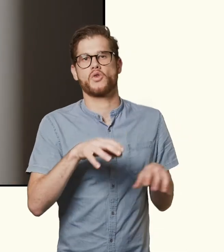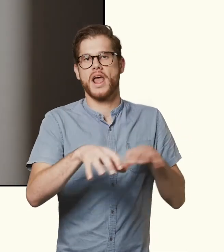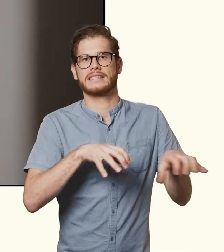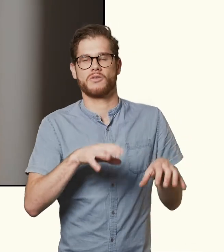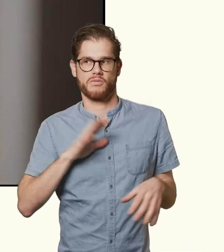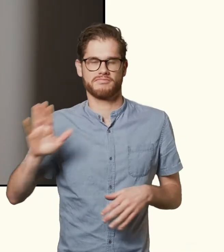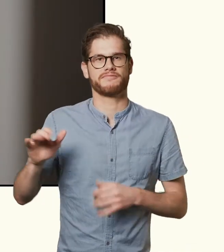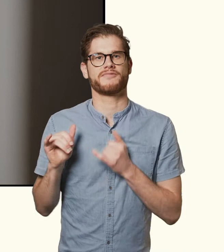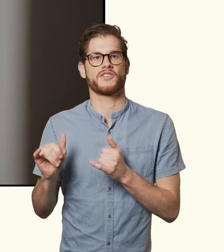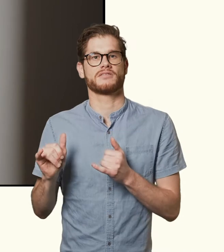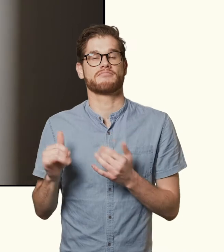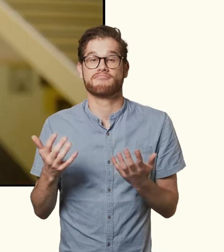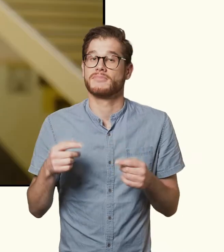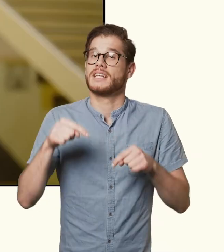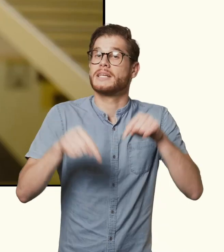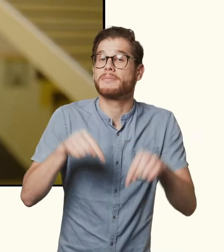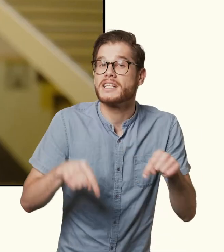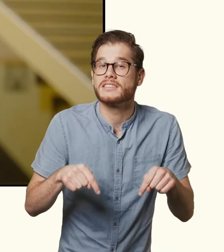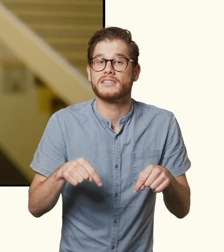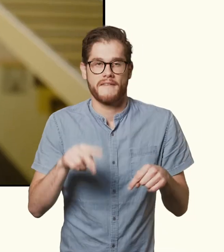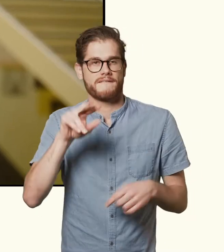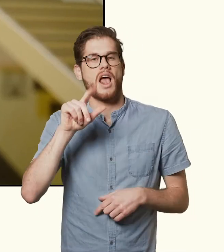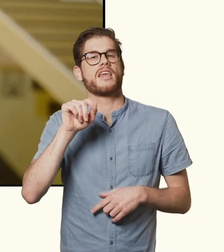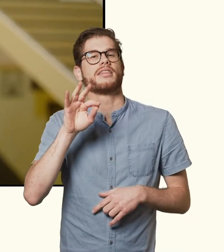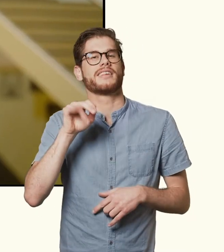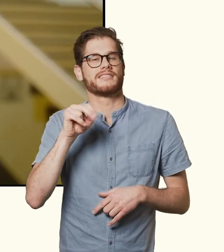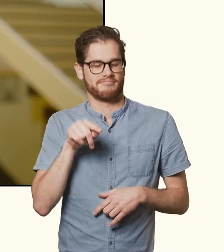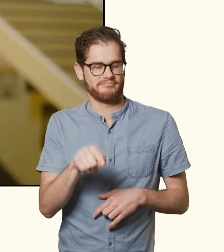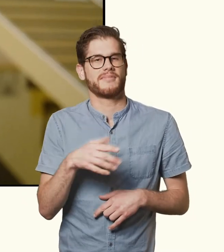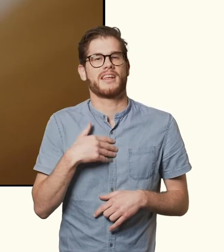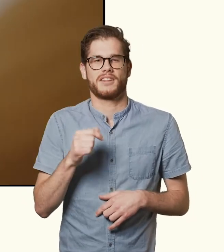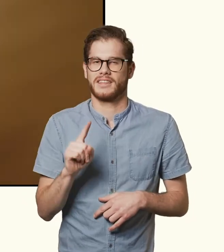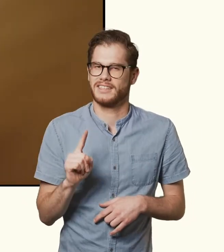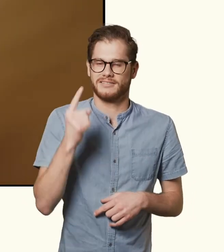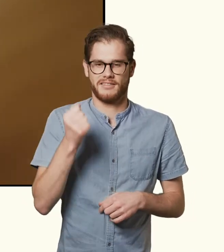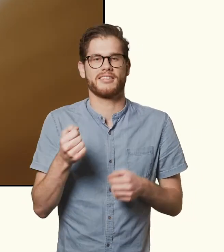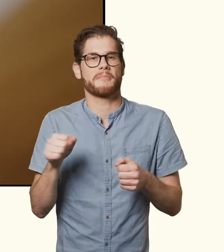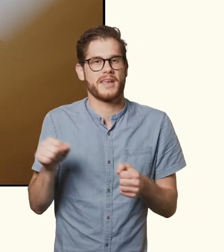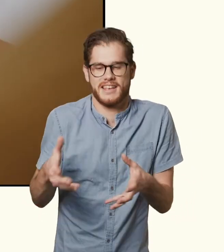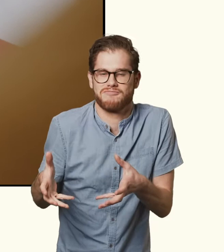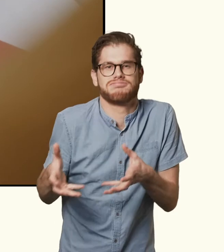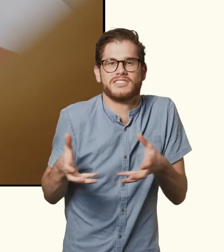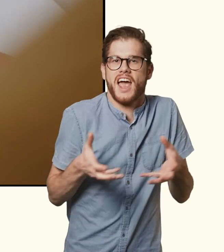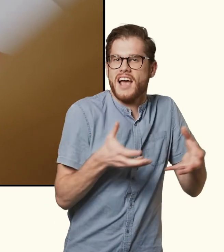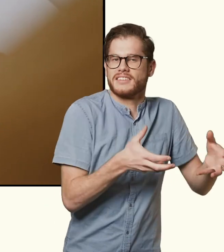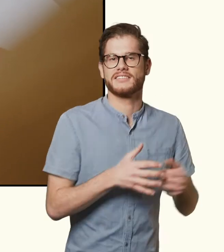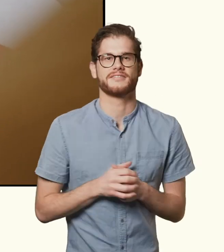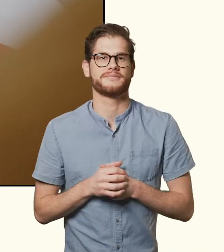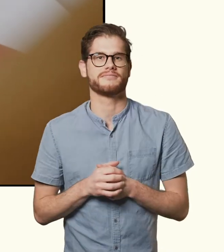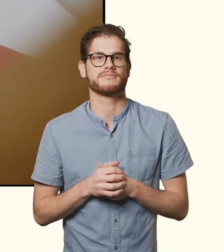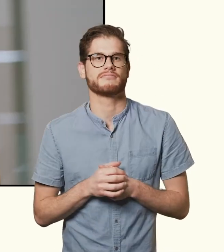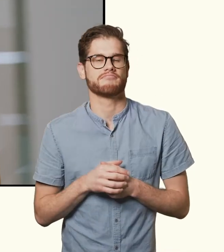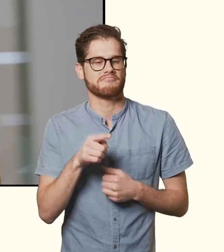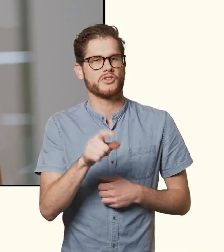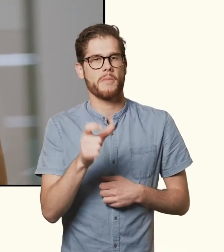dus een typemachine. Het is een Valentin typemachine. Het is een van de eerste meeneembare. En ik vind het gewoon interessant dat een object wat bijvoorbeeld